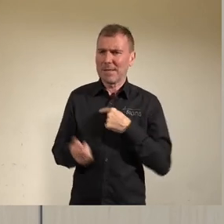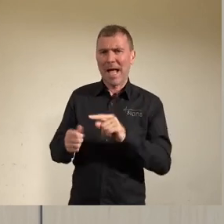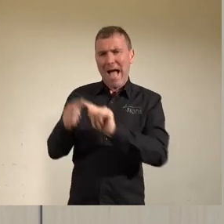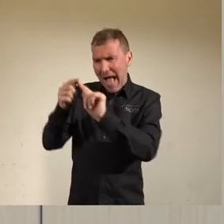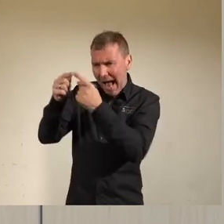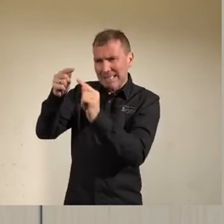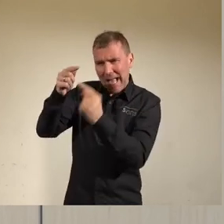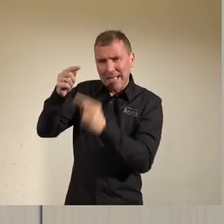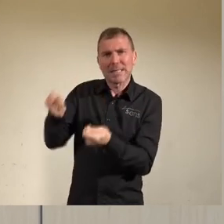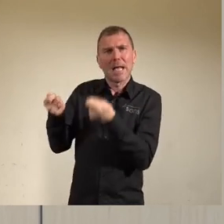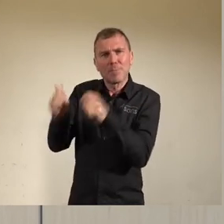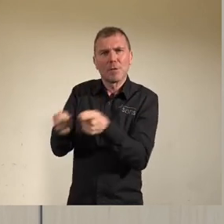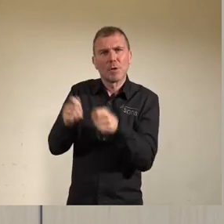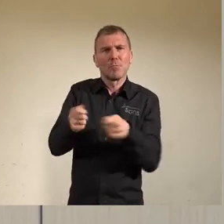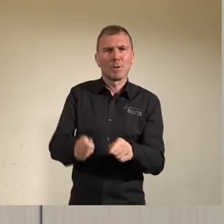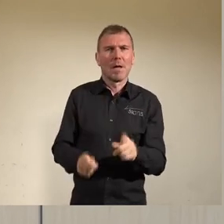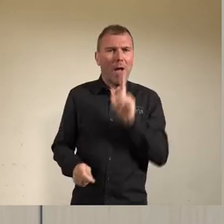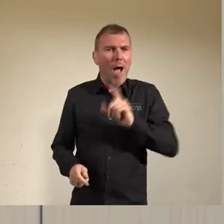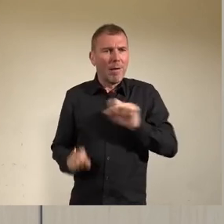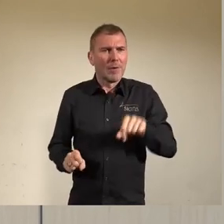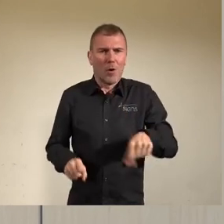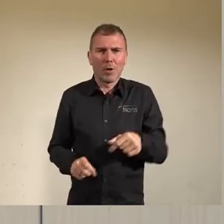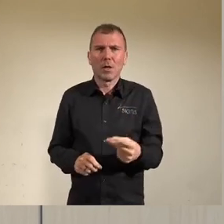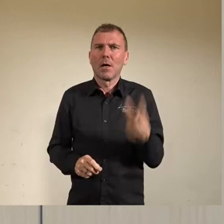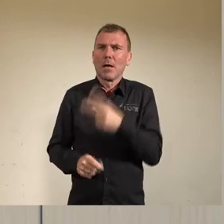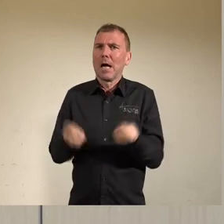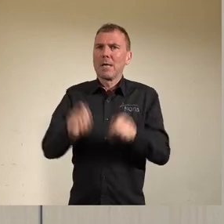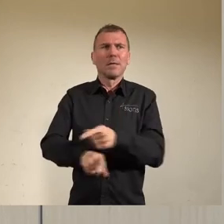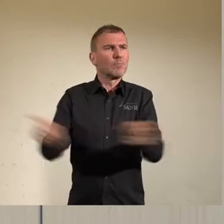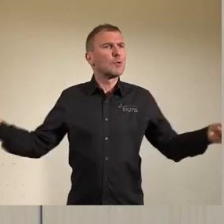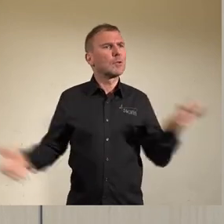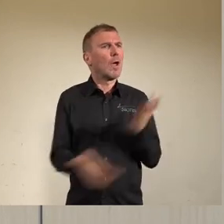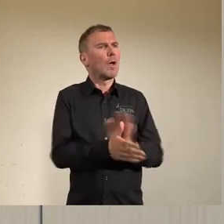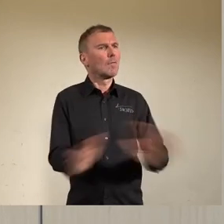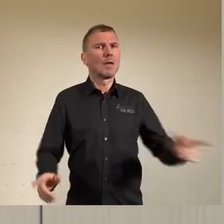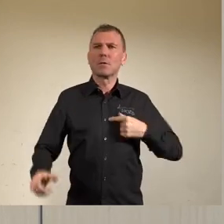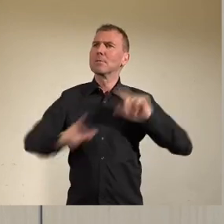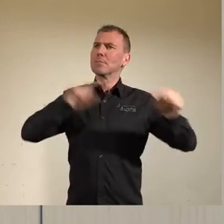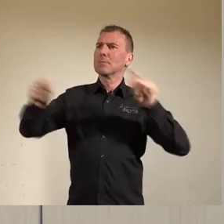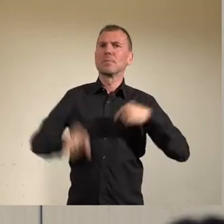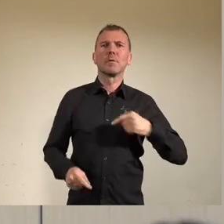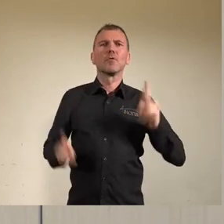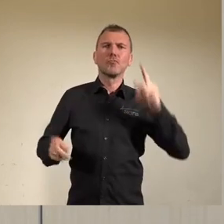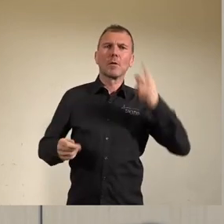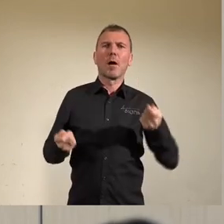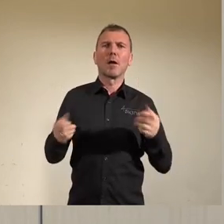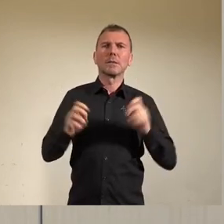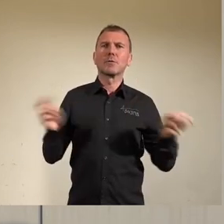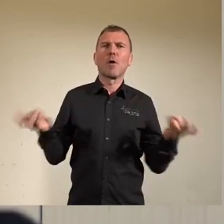beschließen, denn sonst könnten wir ja heute für die nächsten 2 Jahre auseinandergehen, weil wir alles Geld beschlossen haben. Das kann ja wohl nicht sein. So.